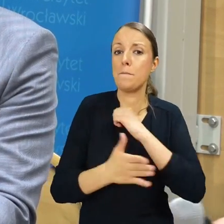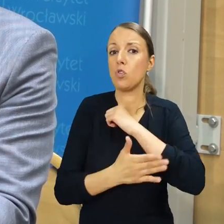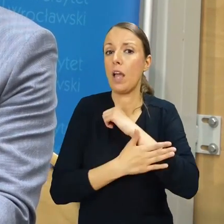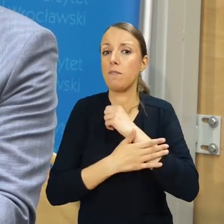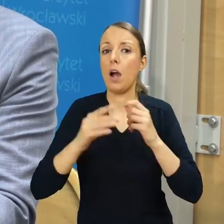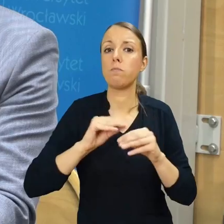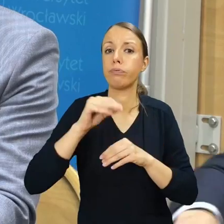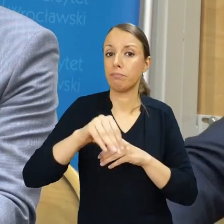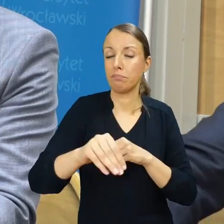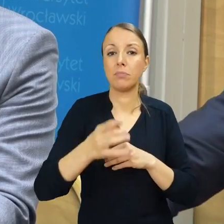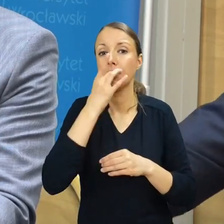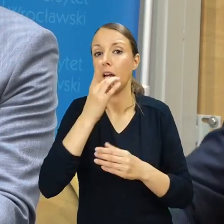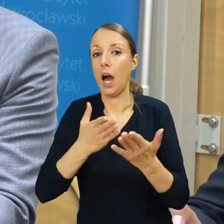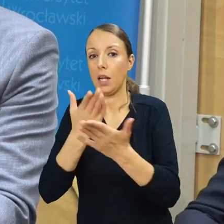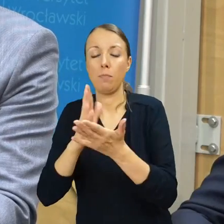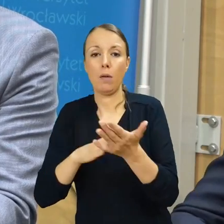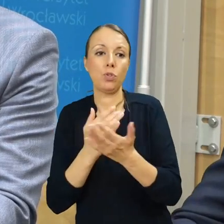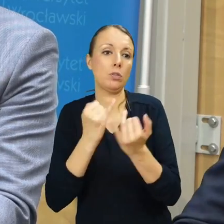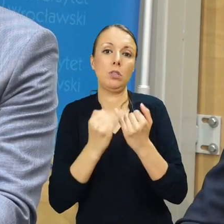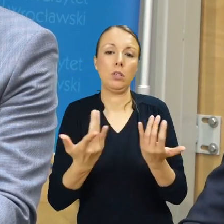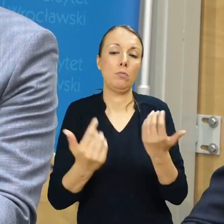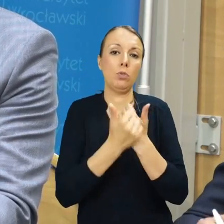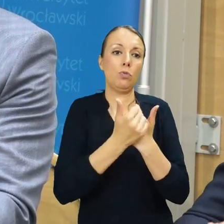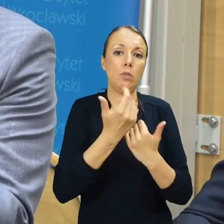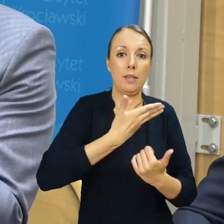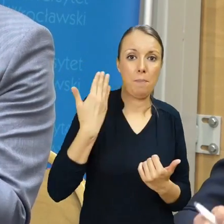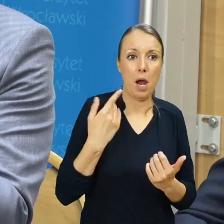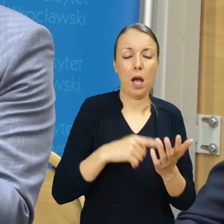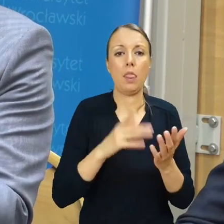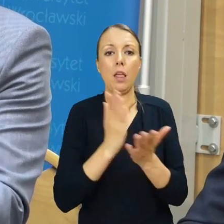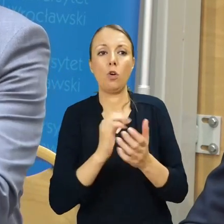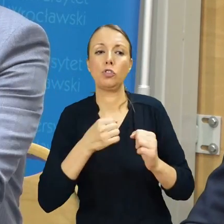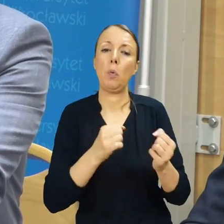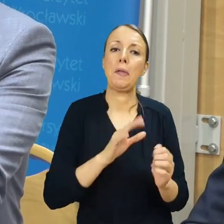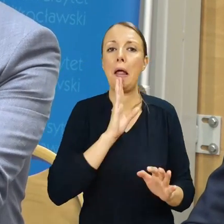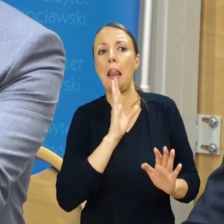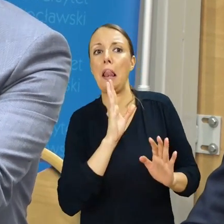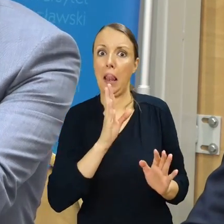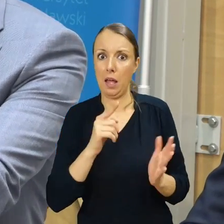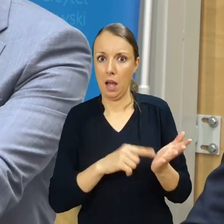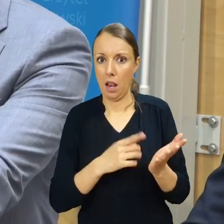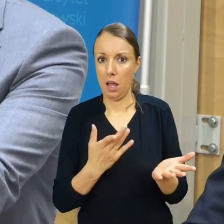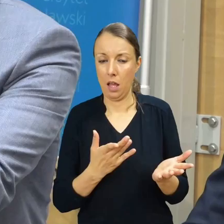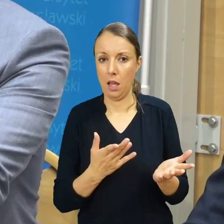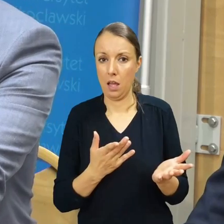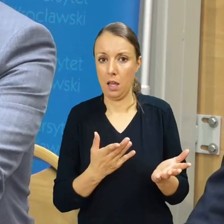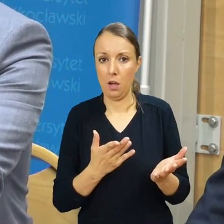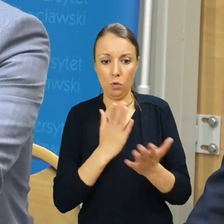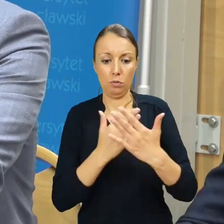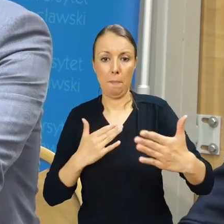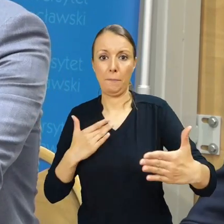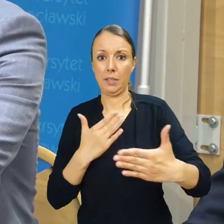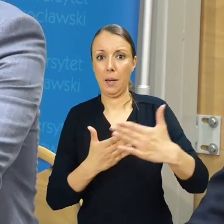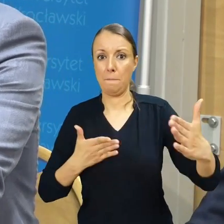sposób nieuzasadniony działaniami pozorowanymi no, dobija się, brzydko powiem, do tego maksymalnego terminu, no, jest